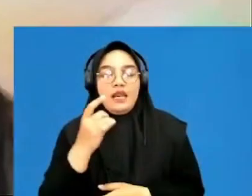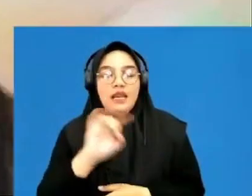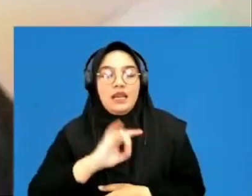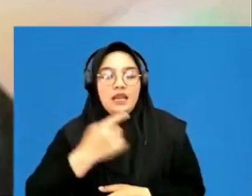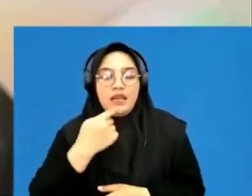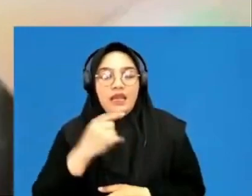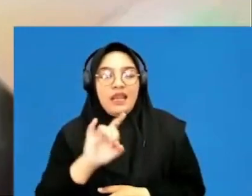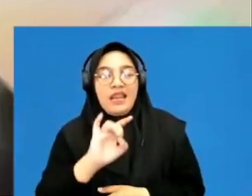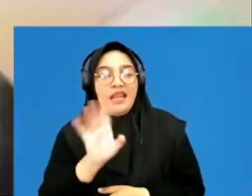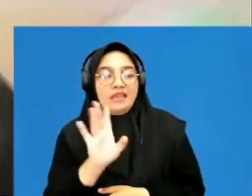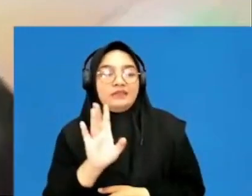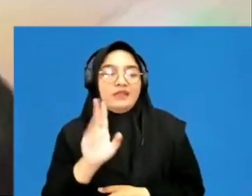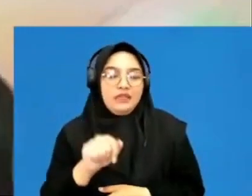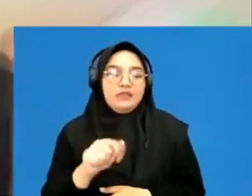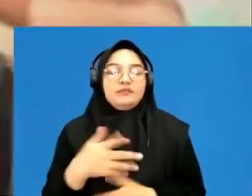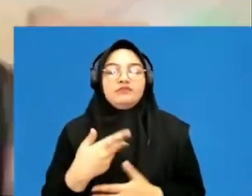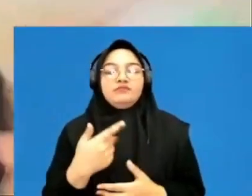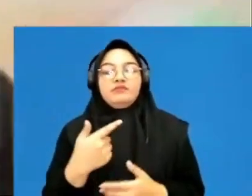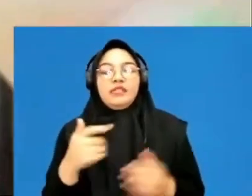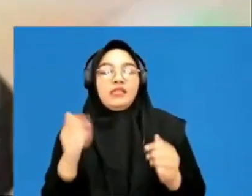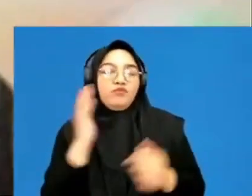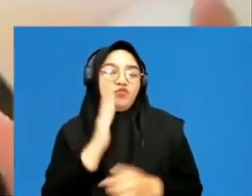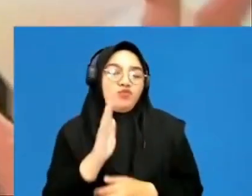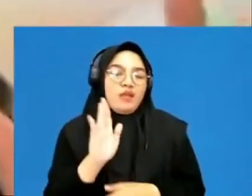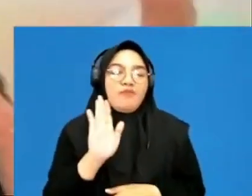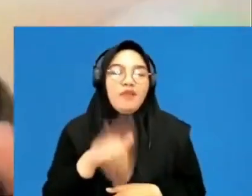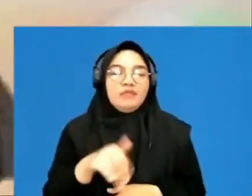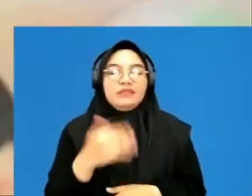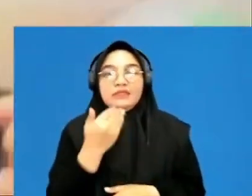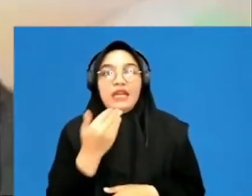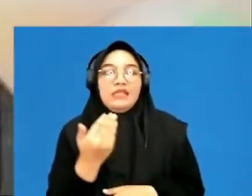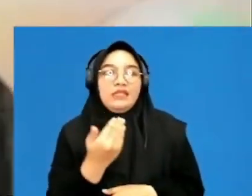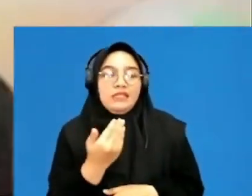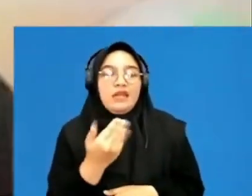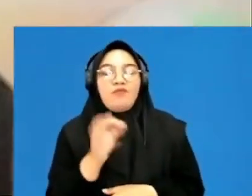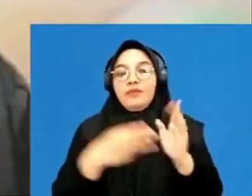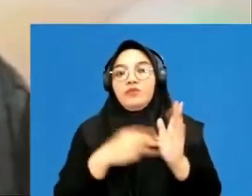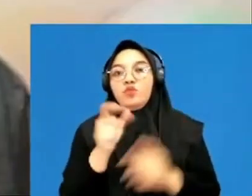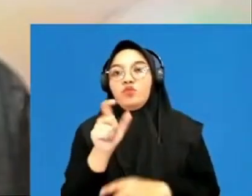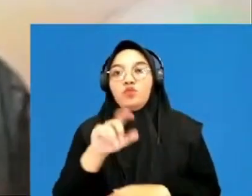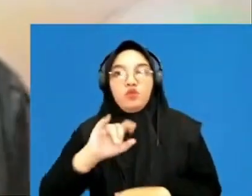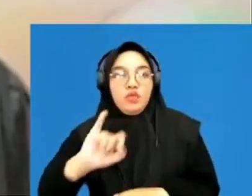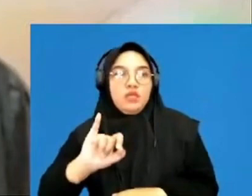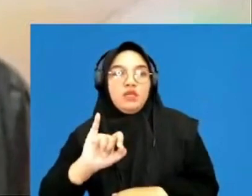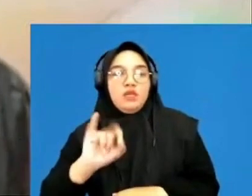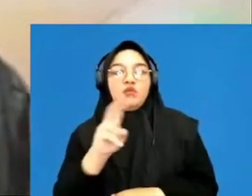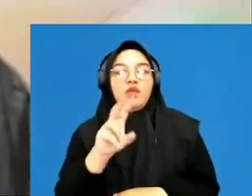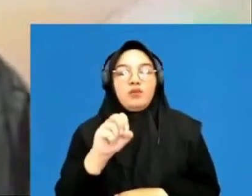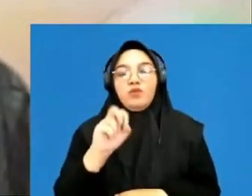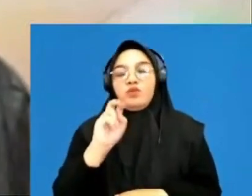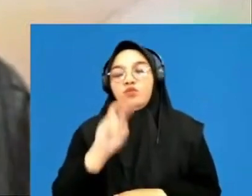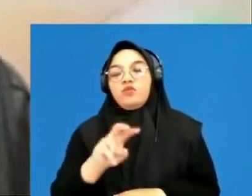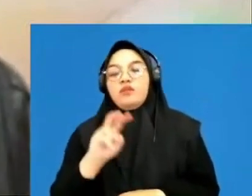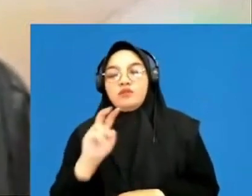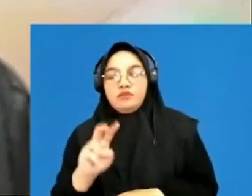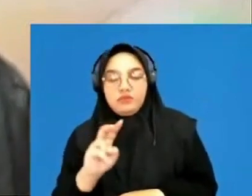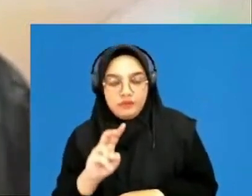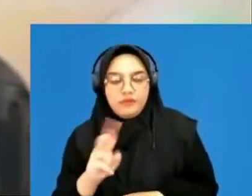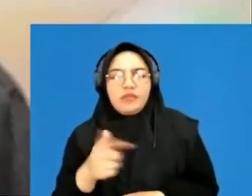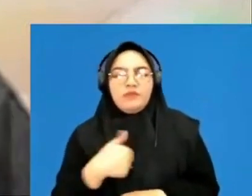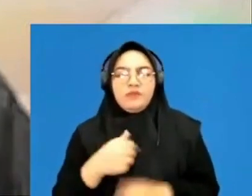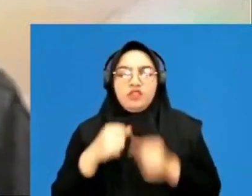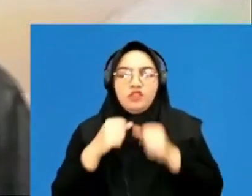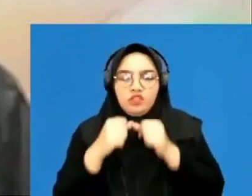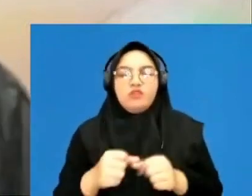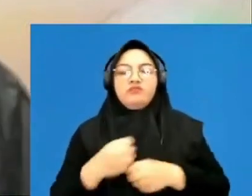sampah gitu sebenarnya dengan pemuda yang masih seadanya ini ya masih seadanya belum optimal menyampaikan ide dan suara-suara